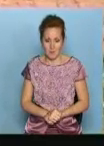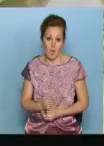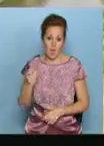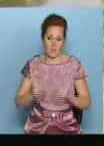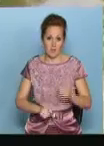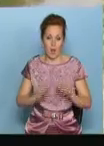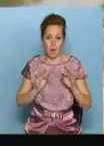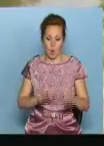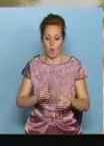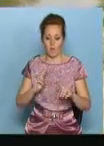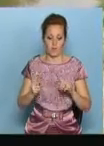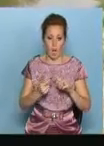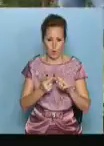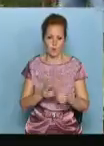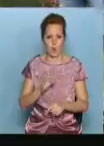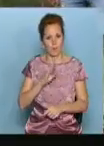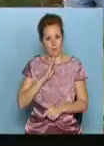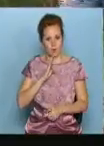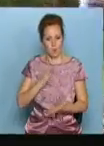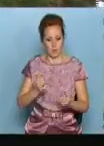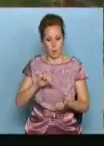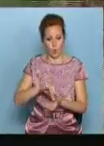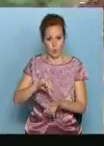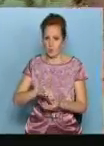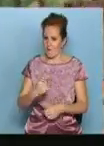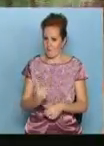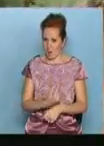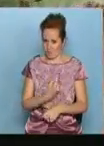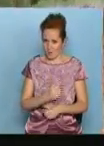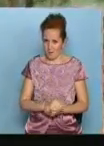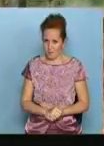Фестиваль проходит во второй раз, но девушки принимают участие впервые.